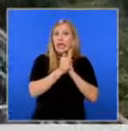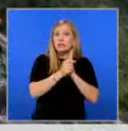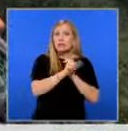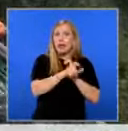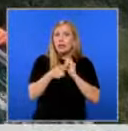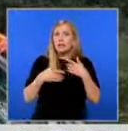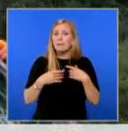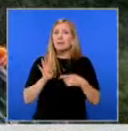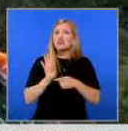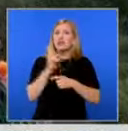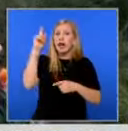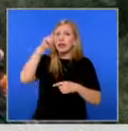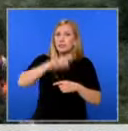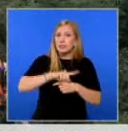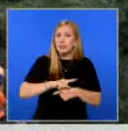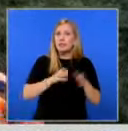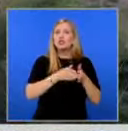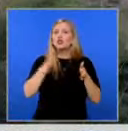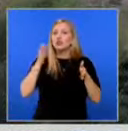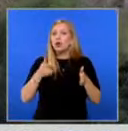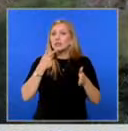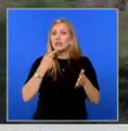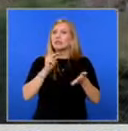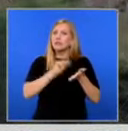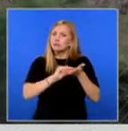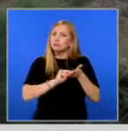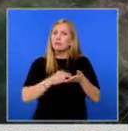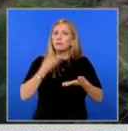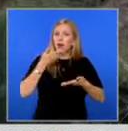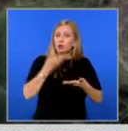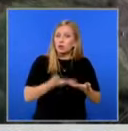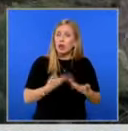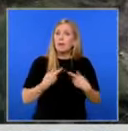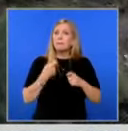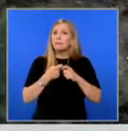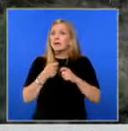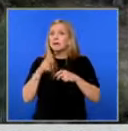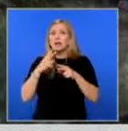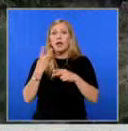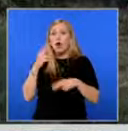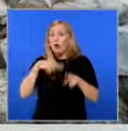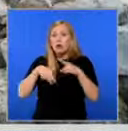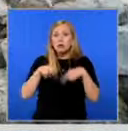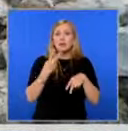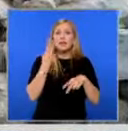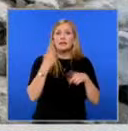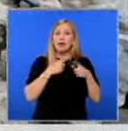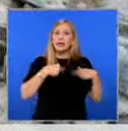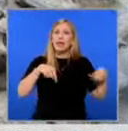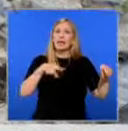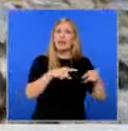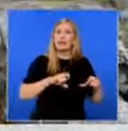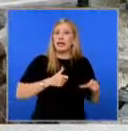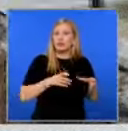14-дневен срок за да се произнесат правят се огледи на двата язовира край царево разрушените мостове и